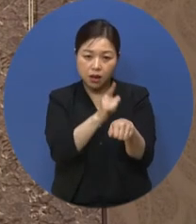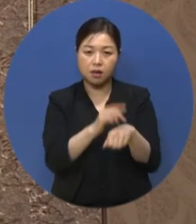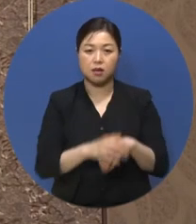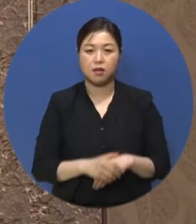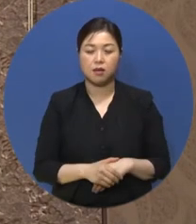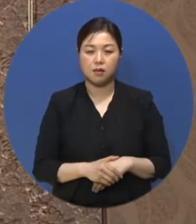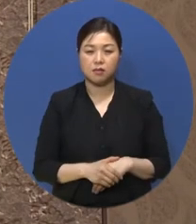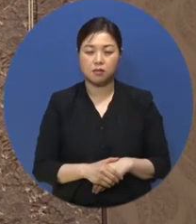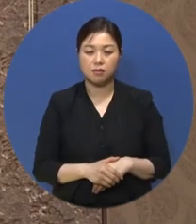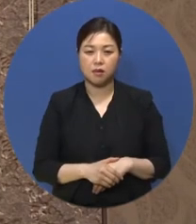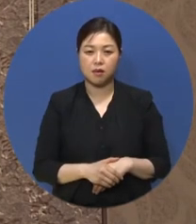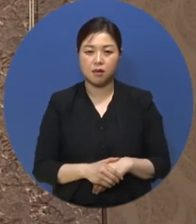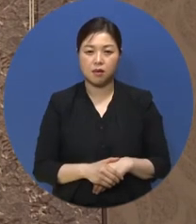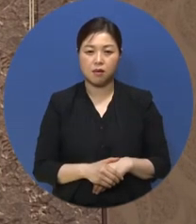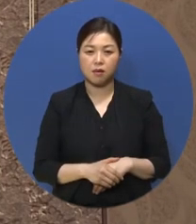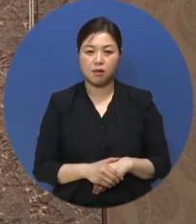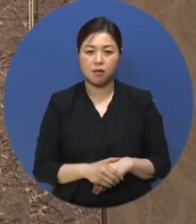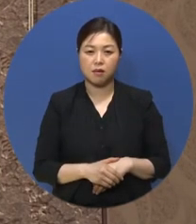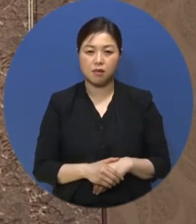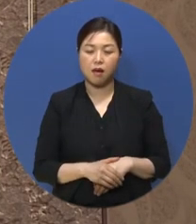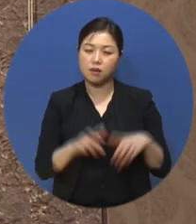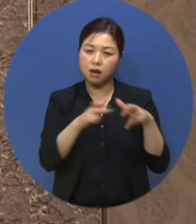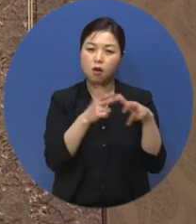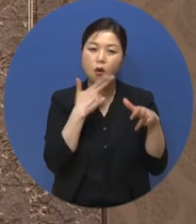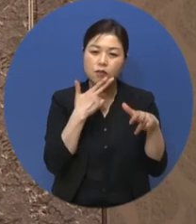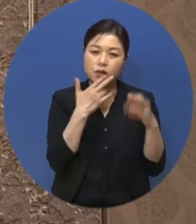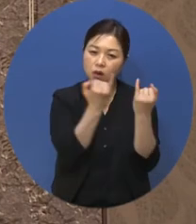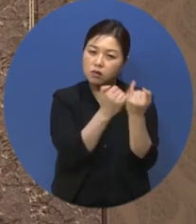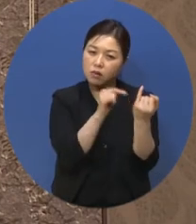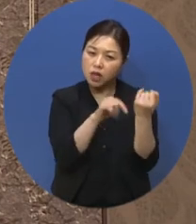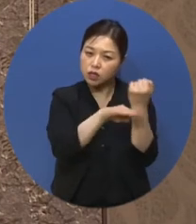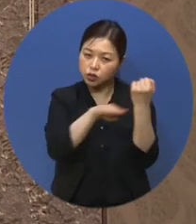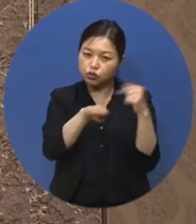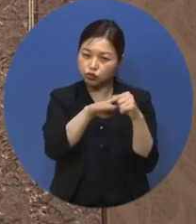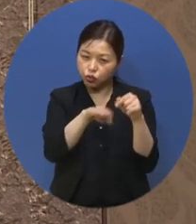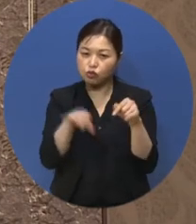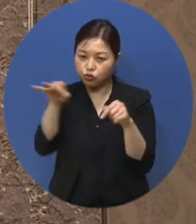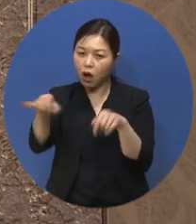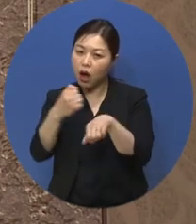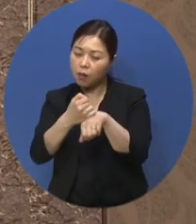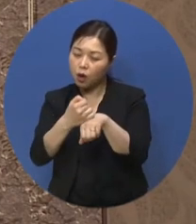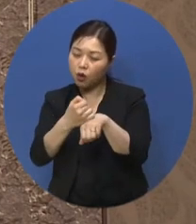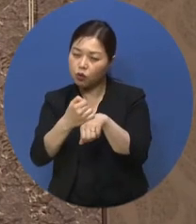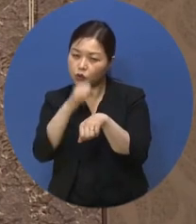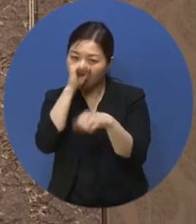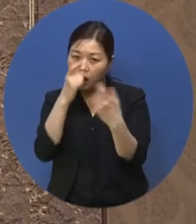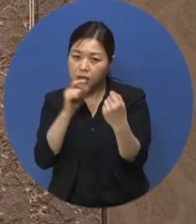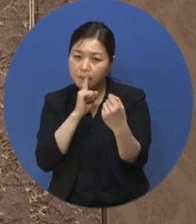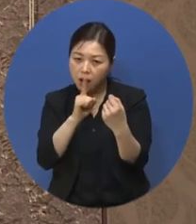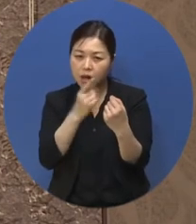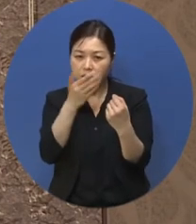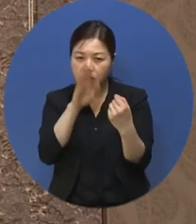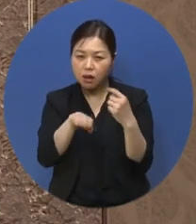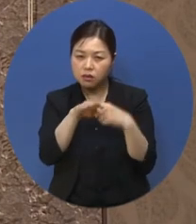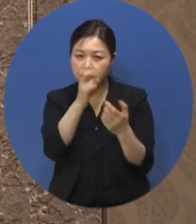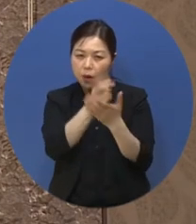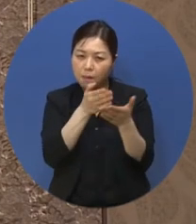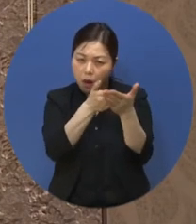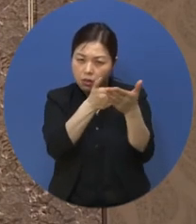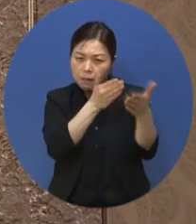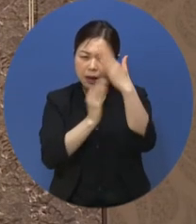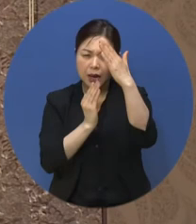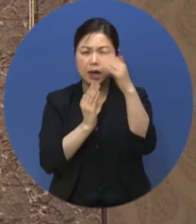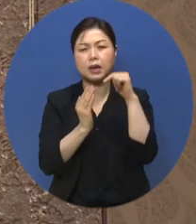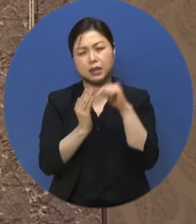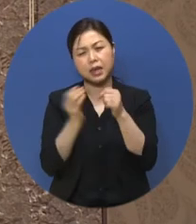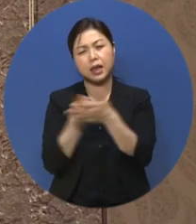뭐 일반 여성들 주는 거에 준해서 주면 되는 거 아니냐 이래서 그때 안에 안 됐던 것 같아요. 그래서 예. 그게 제일 저는 지금 생각해도